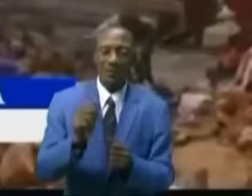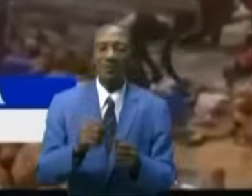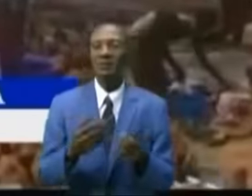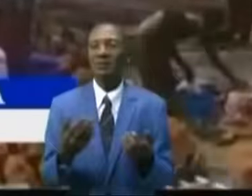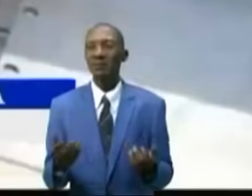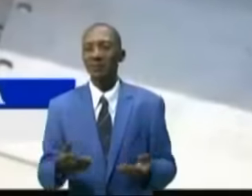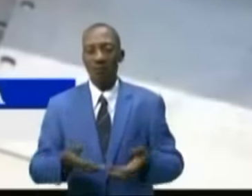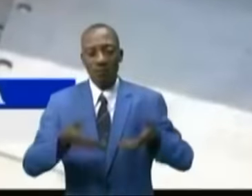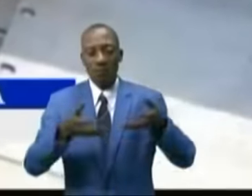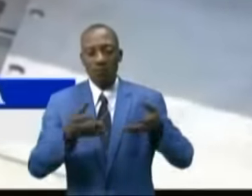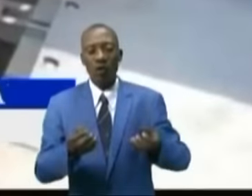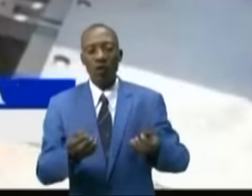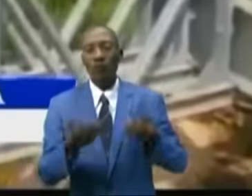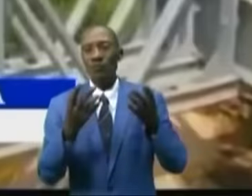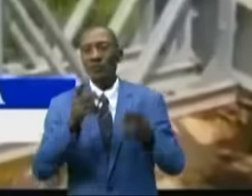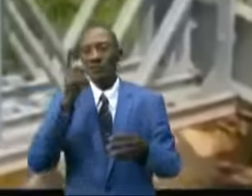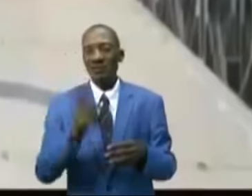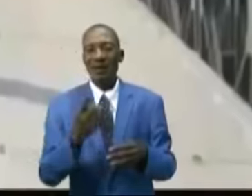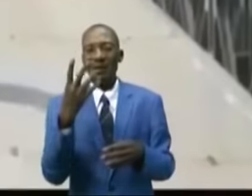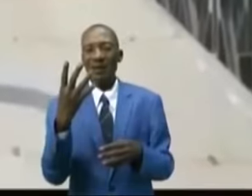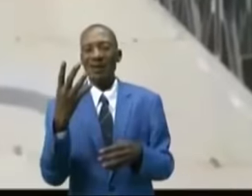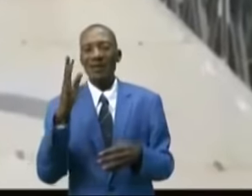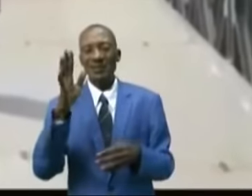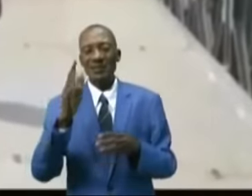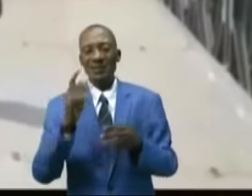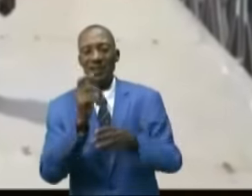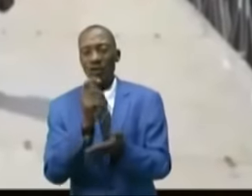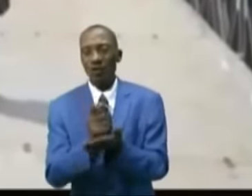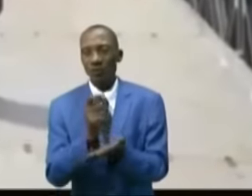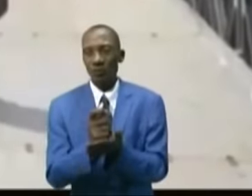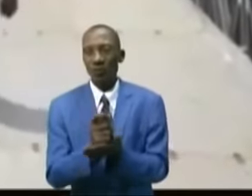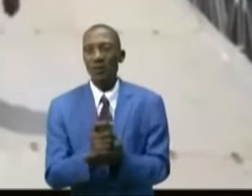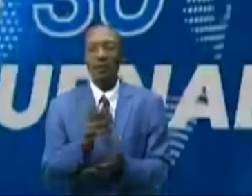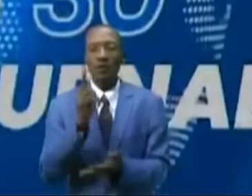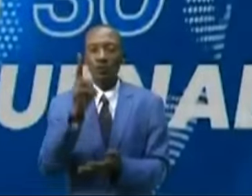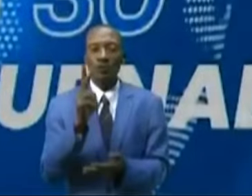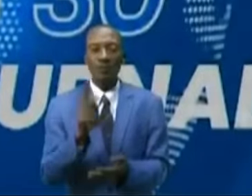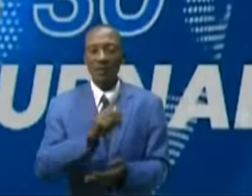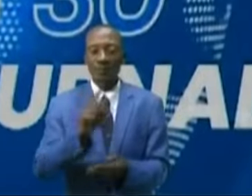tonnes, son premier coût était de plus ou moins 200 000 $.